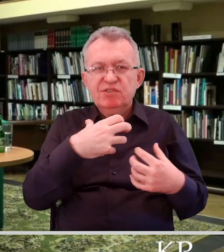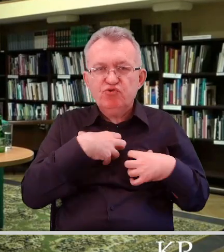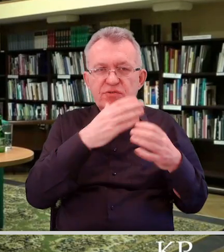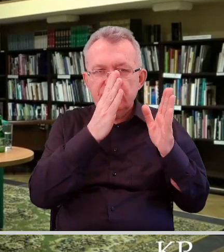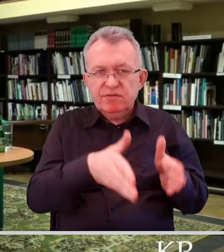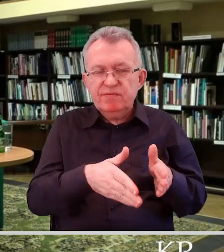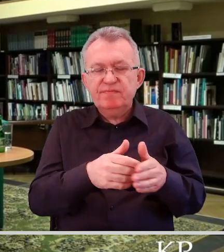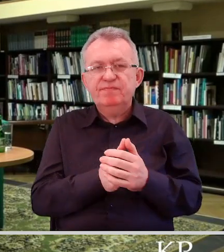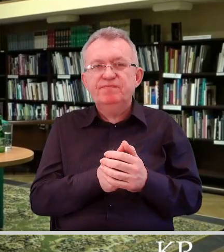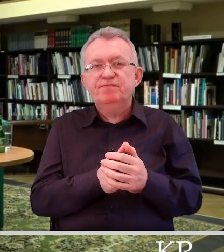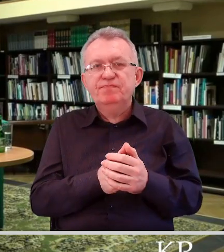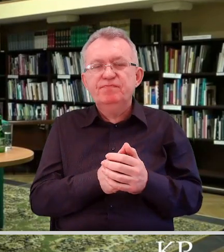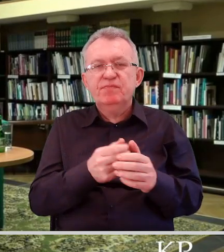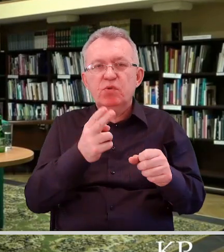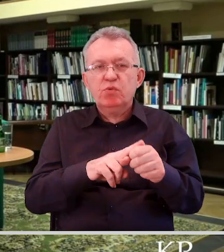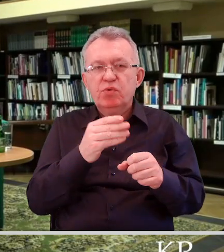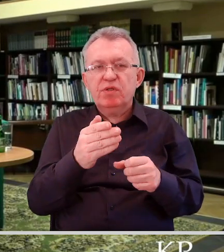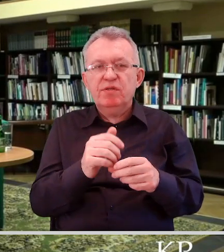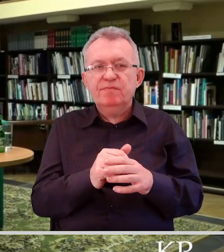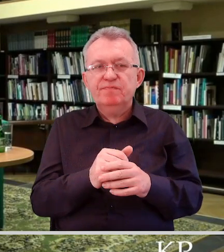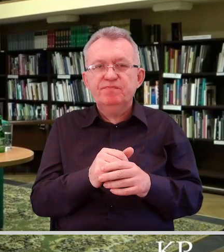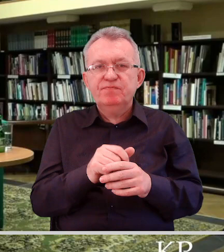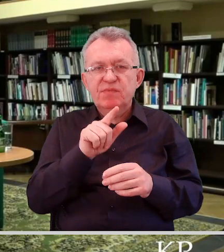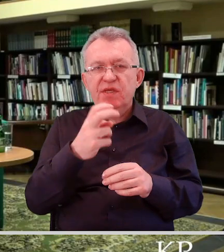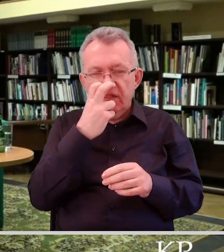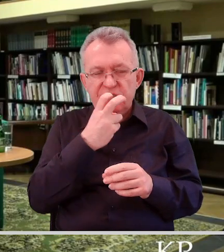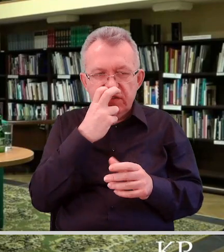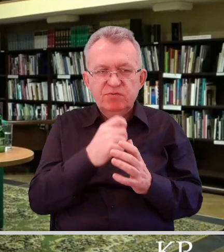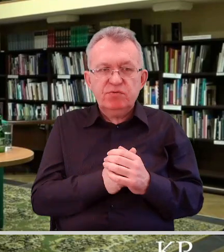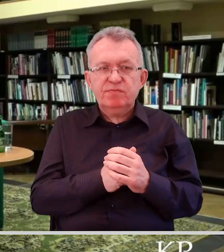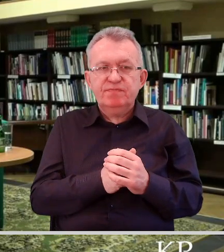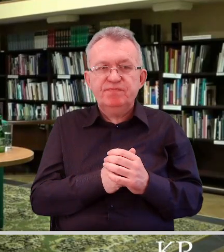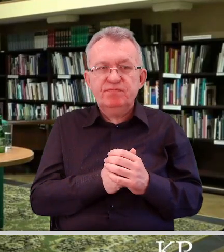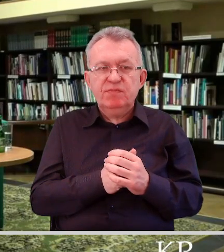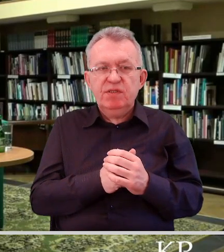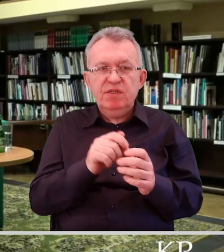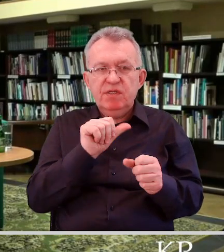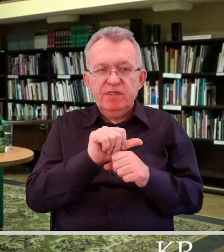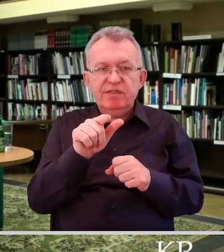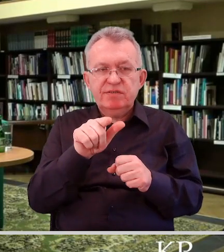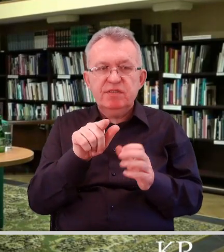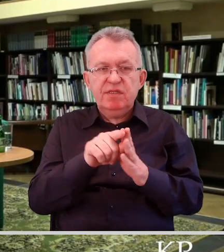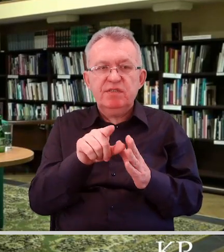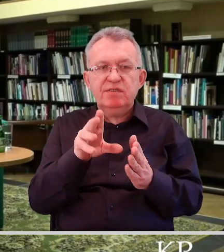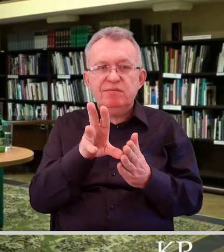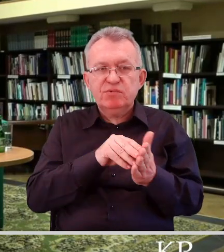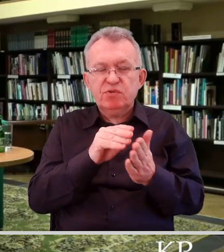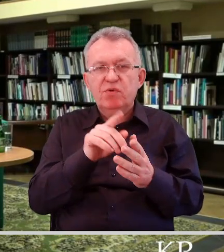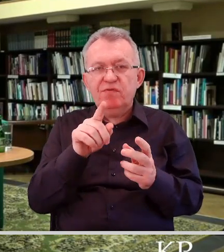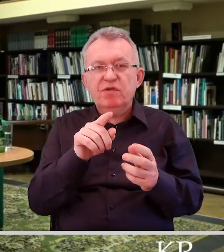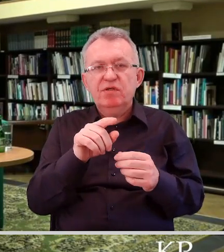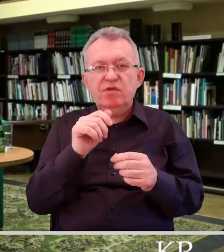życia, które cię interesują i znajdujesz dla nich przykłady tych